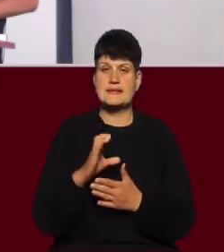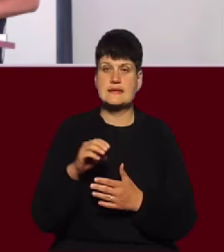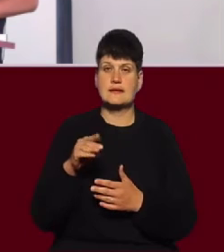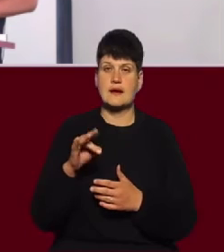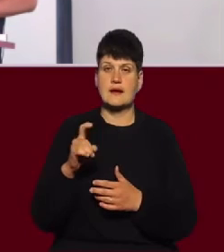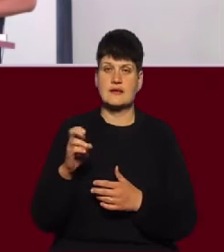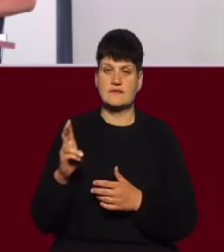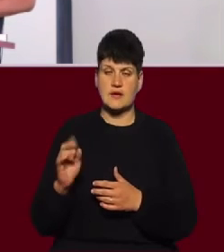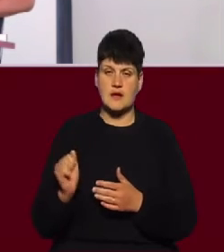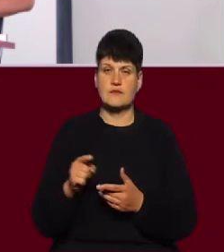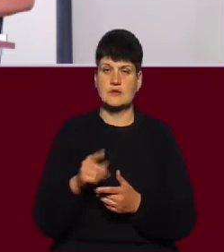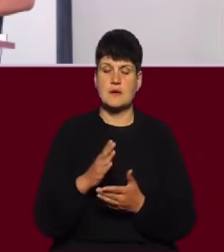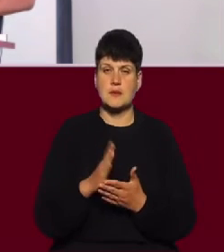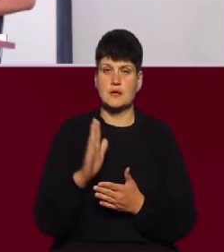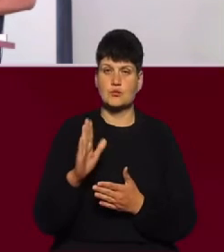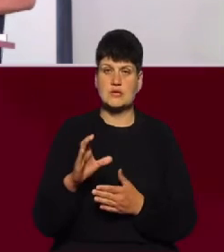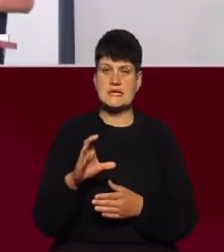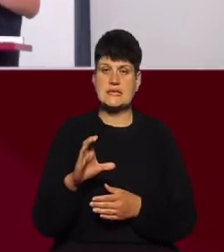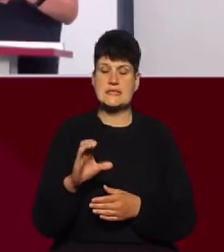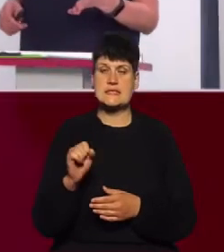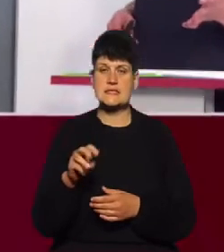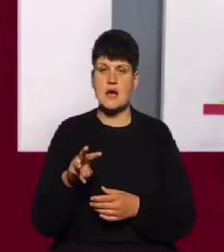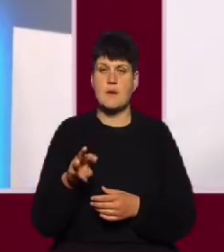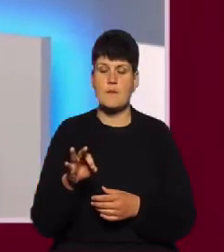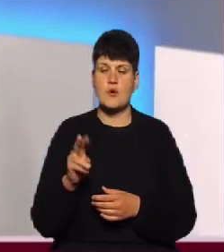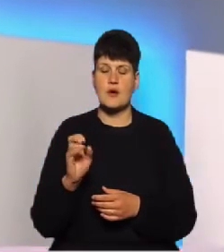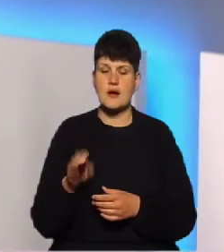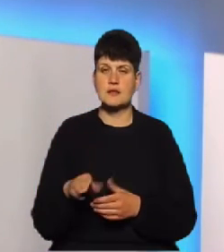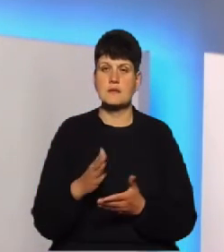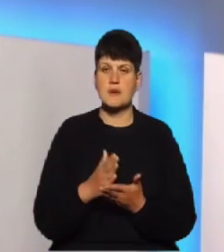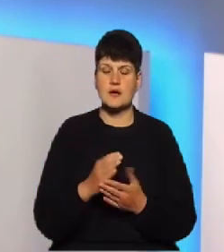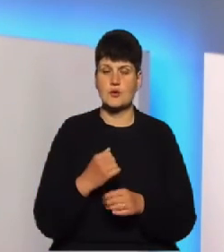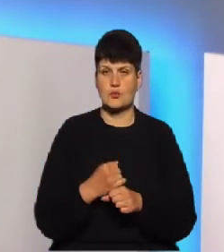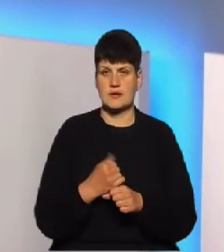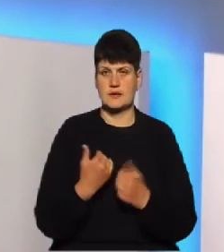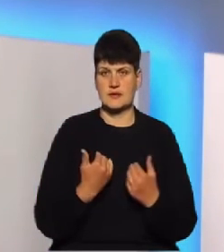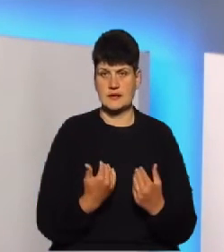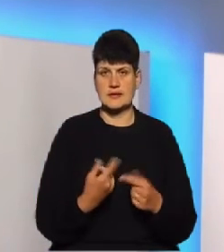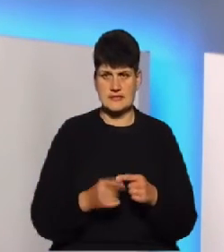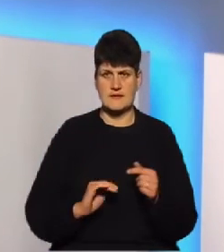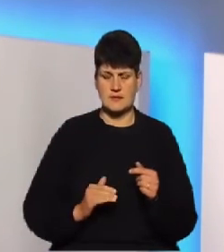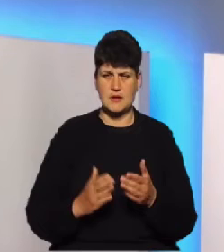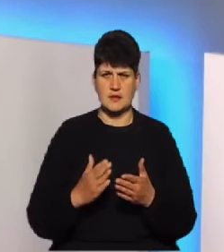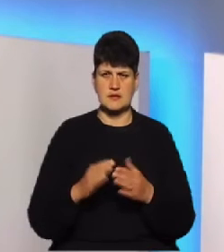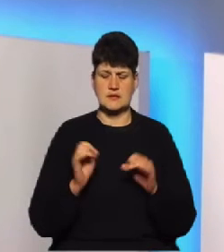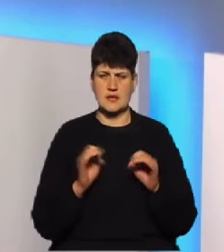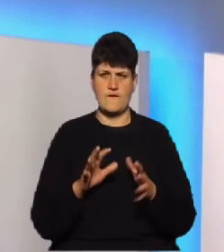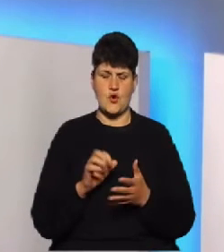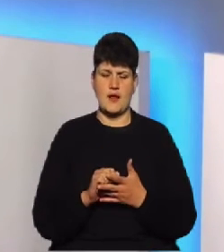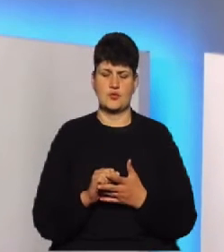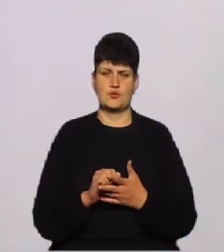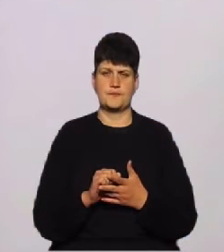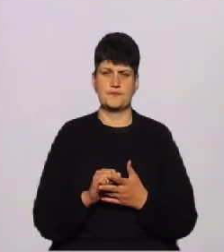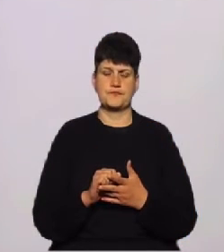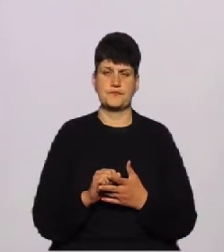на самокаті, який мала би їх робити фірма. Тобто ця компанія, яка дає в оренду в самокаті? Я думаю, так. Я думаю, це було би доцільно.